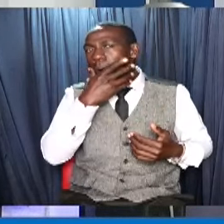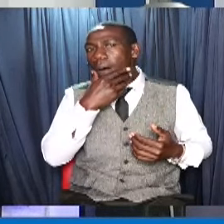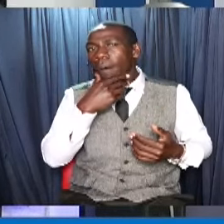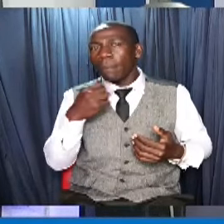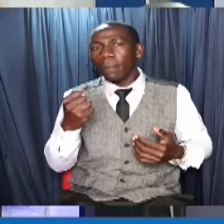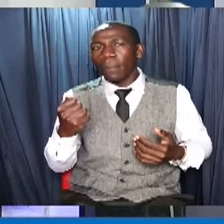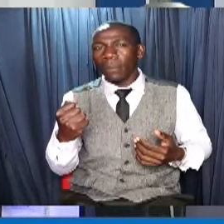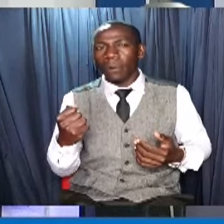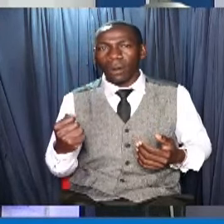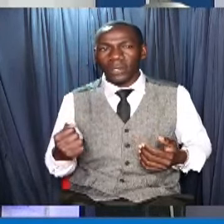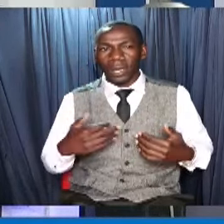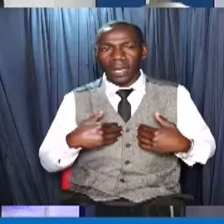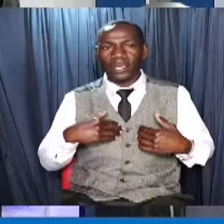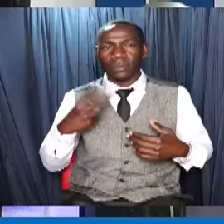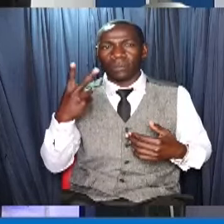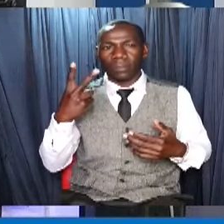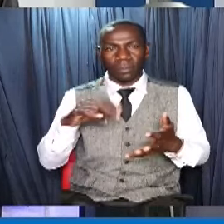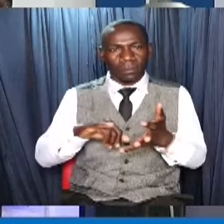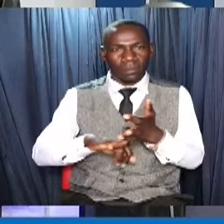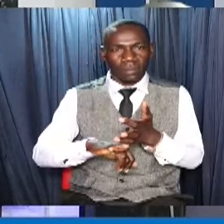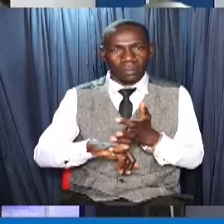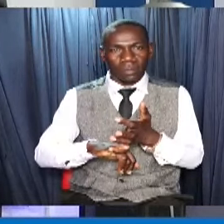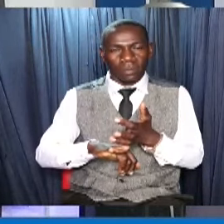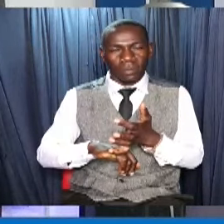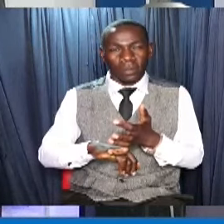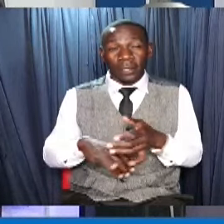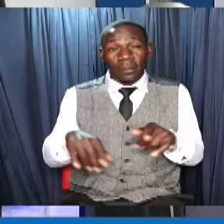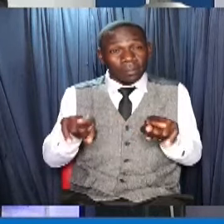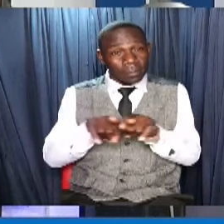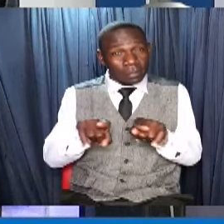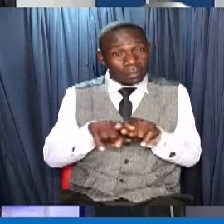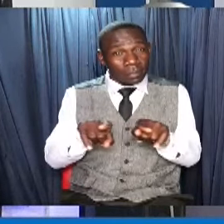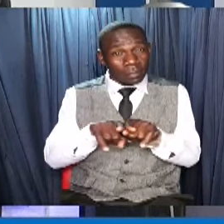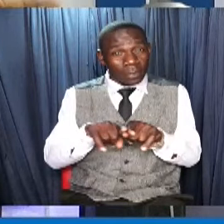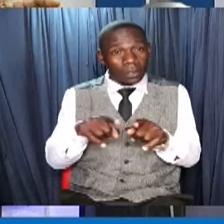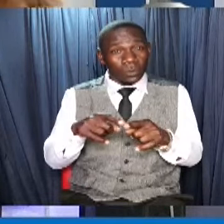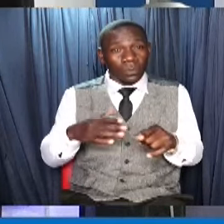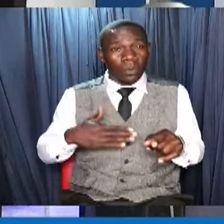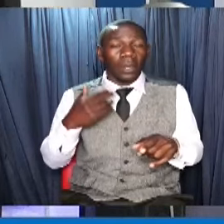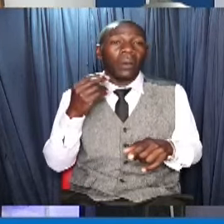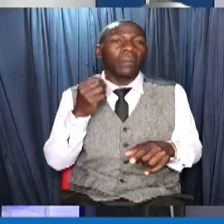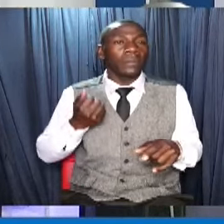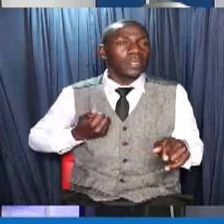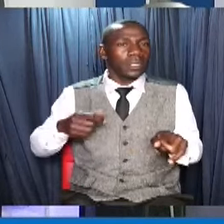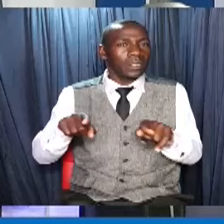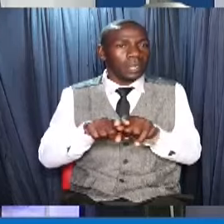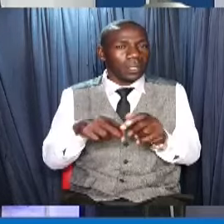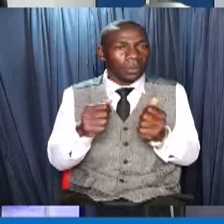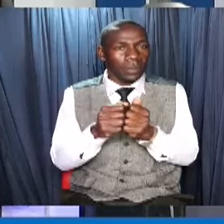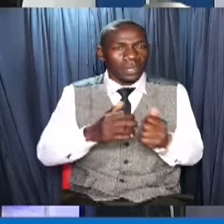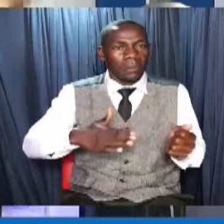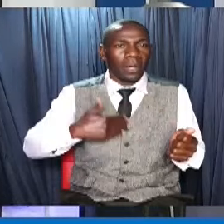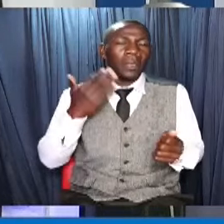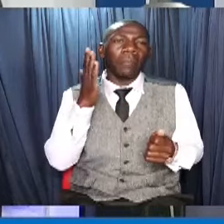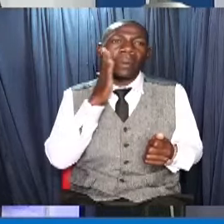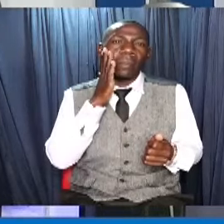So the wanyanya auntie mdogo. Of my grandma. Dada yake mama kabisa. That's a sister to my mom. Hata weupe wake ni kama mama kabisa. Even the brownness